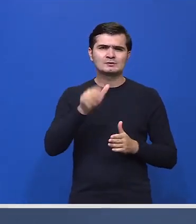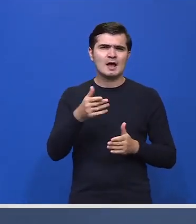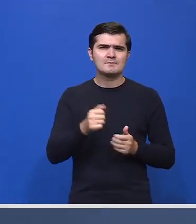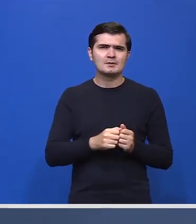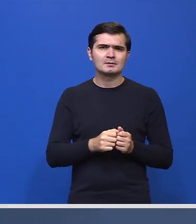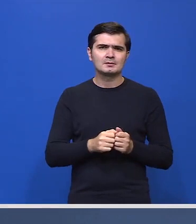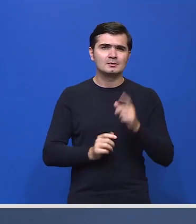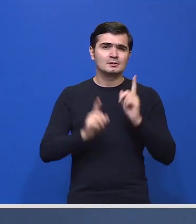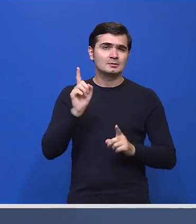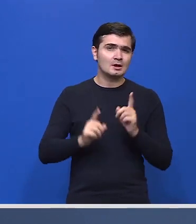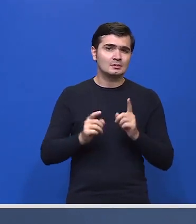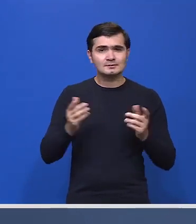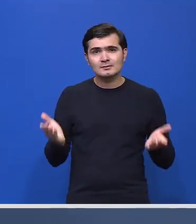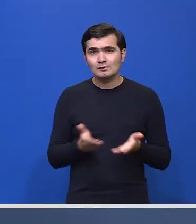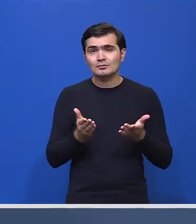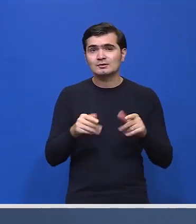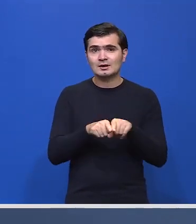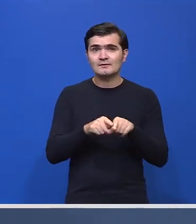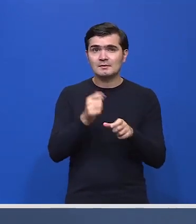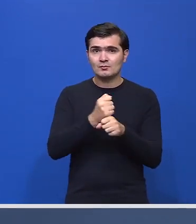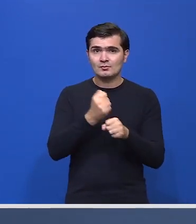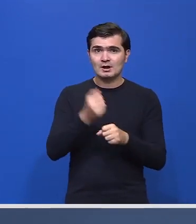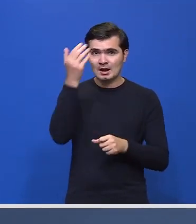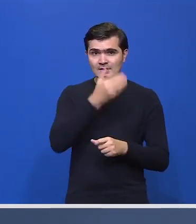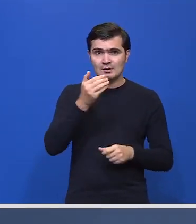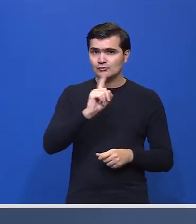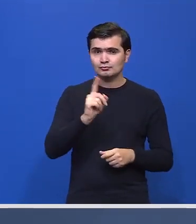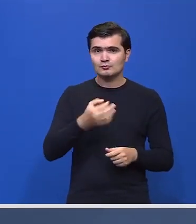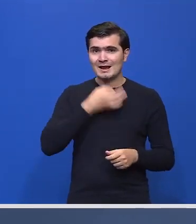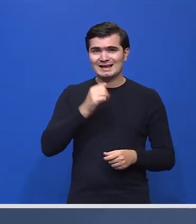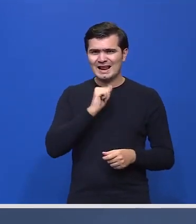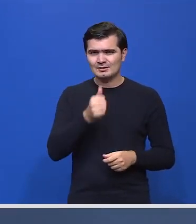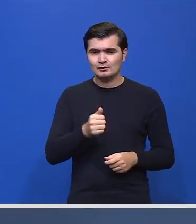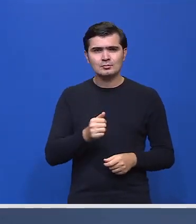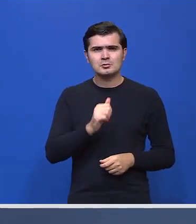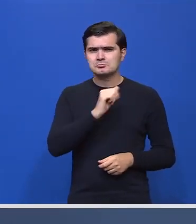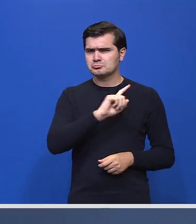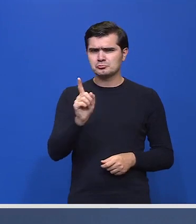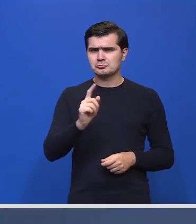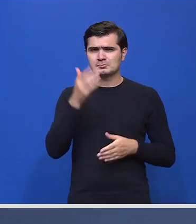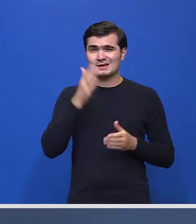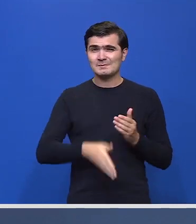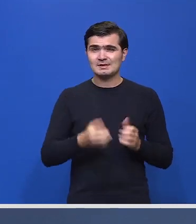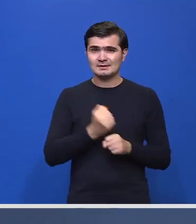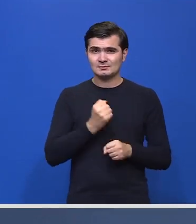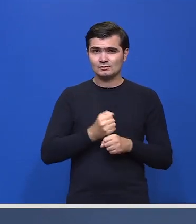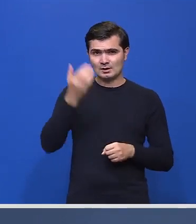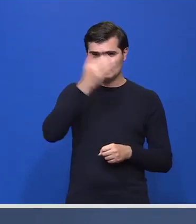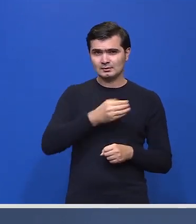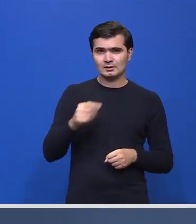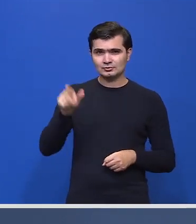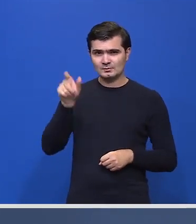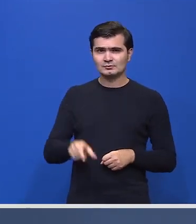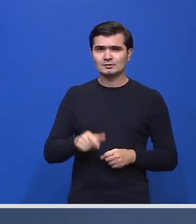Dacă se încurajează cumva munca la negru, până la urmă să nu-i mai declare deloc? Nici de cum. Se limitează munca la negru pentru că acele persoane care sunt plătite